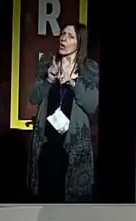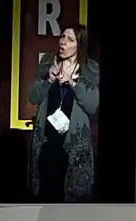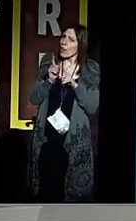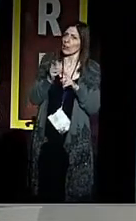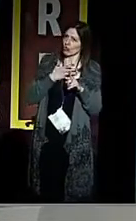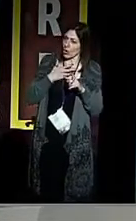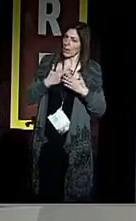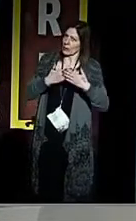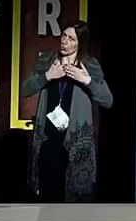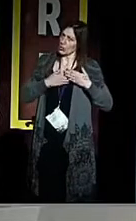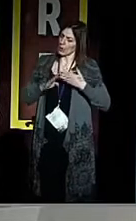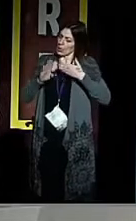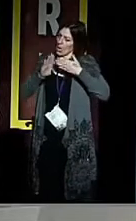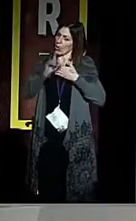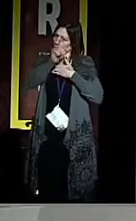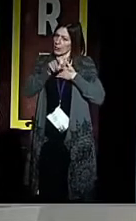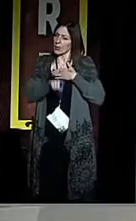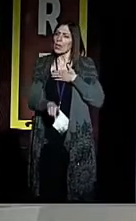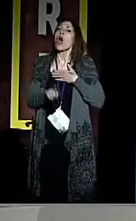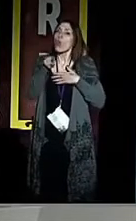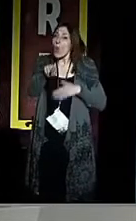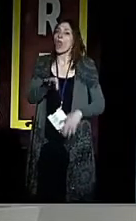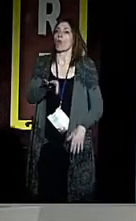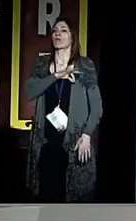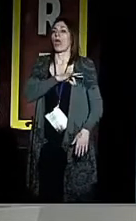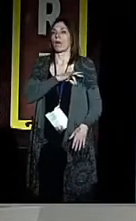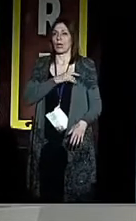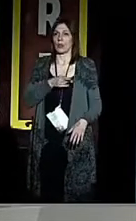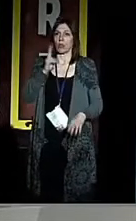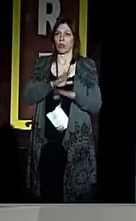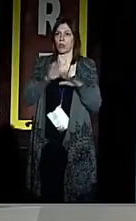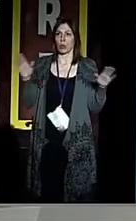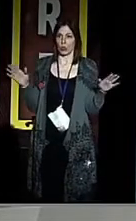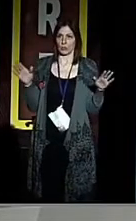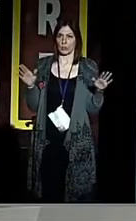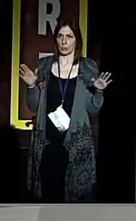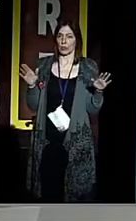questo momento premia di più che la volontà di distinguersi. Però